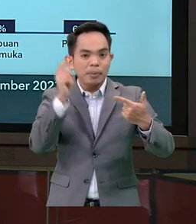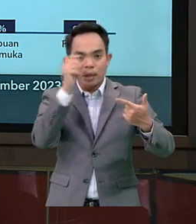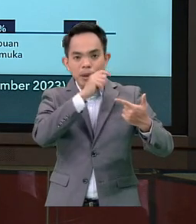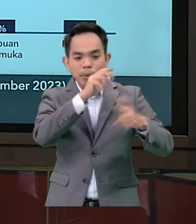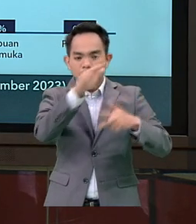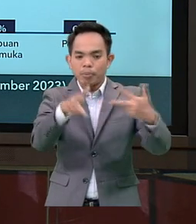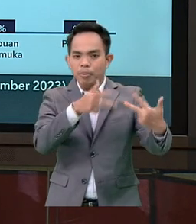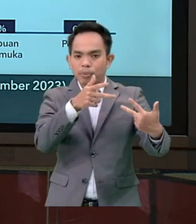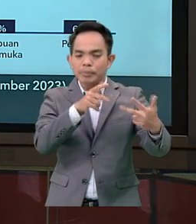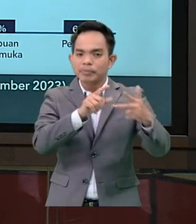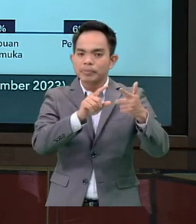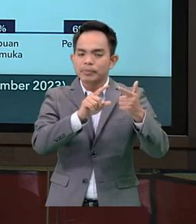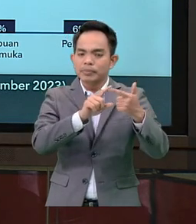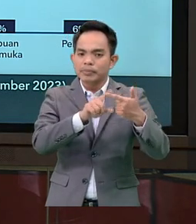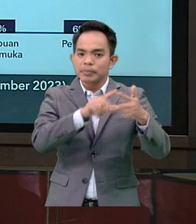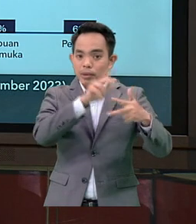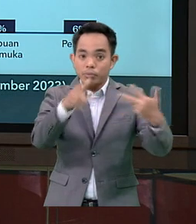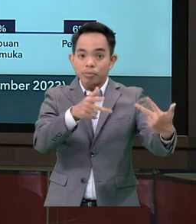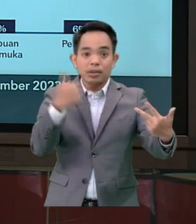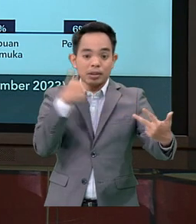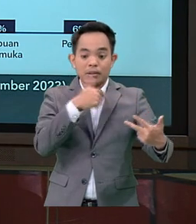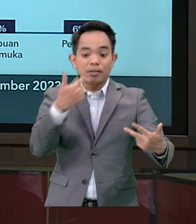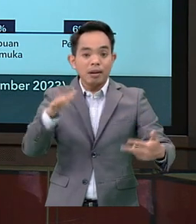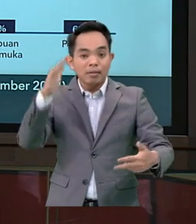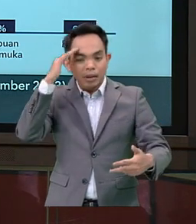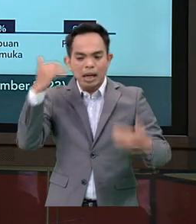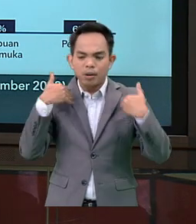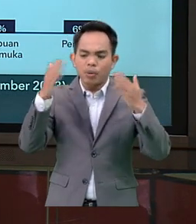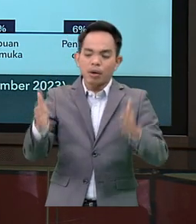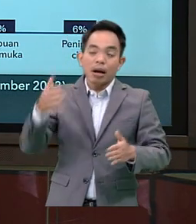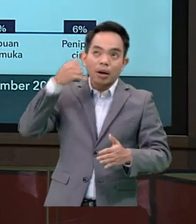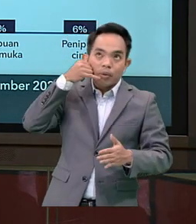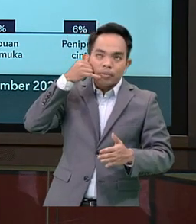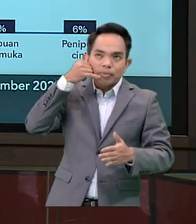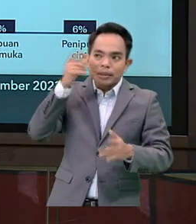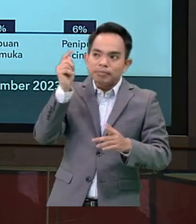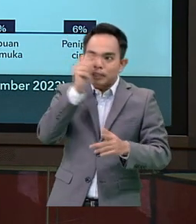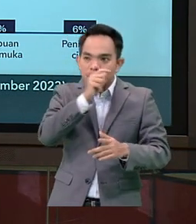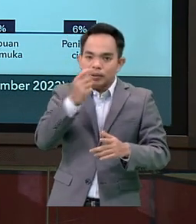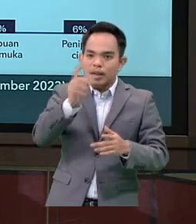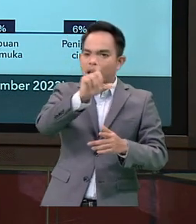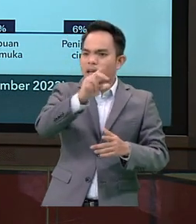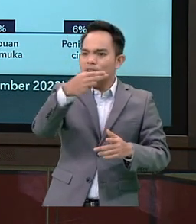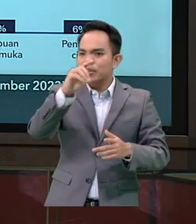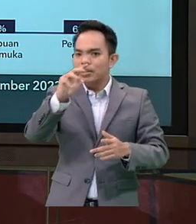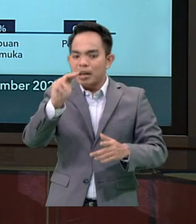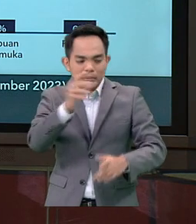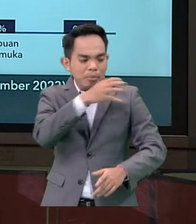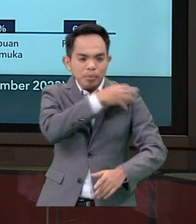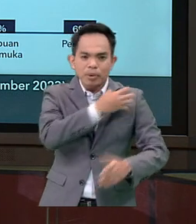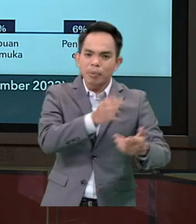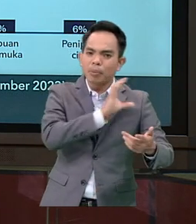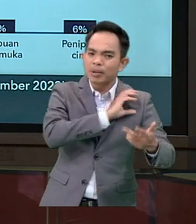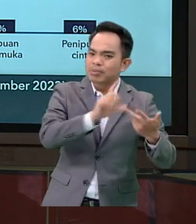talian penipuan telefon sepertiana kita tahu ada orang yang telefon dan kemudian menyamar sebagai pegawai lhdn lah pegawai Polis dan